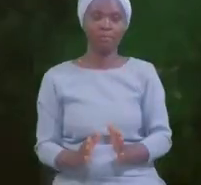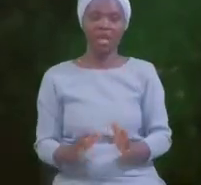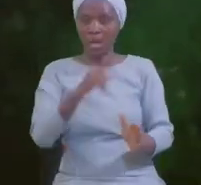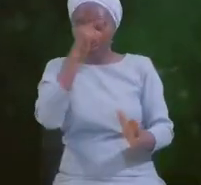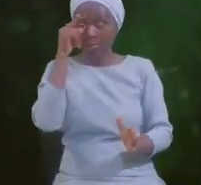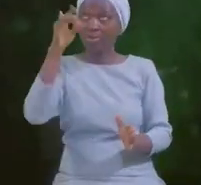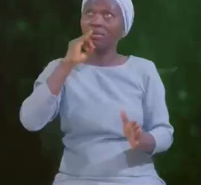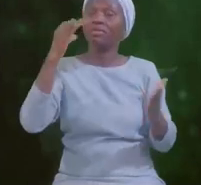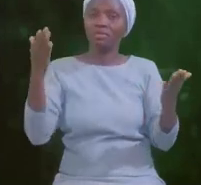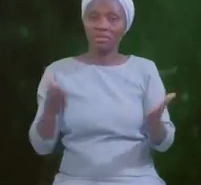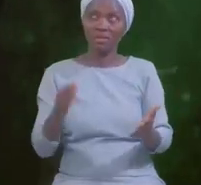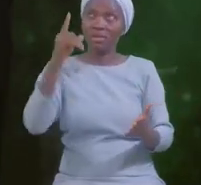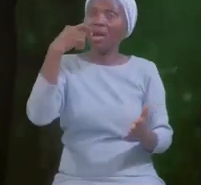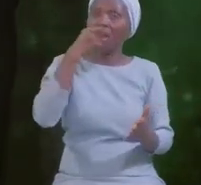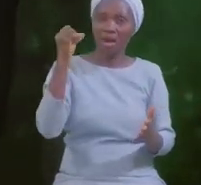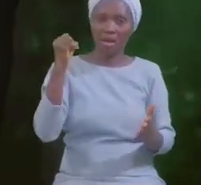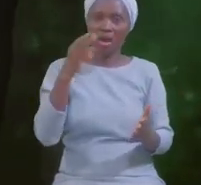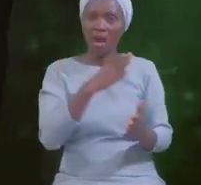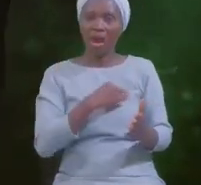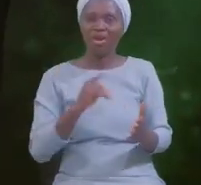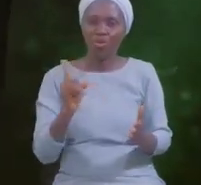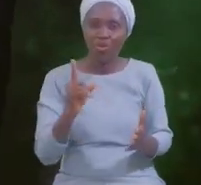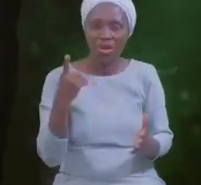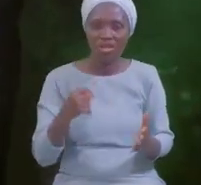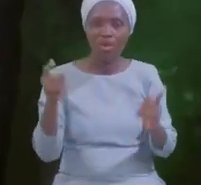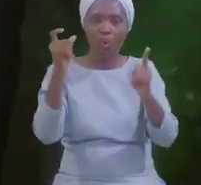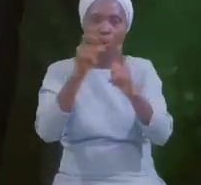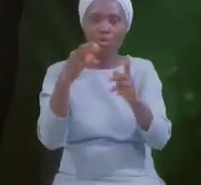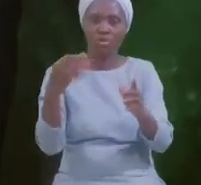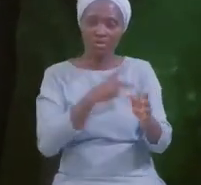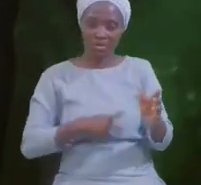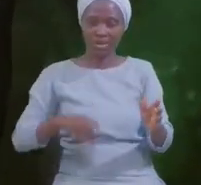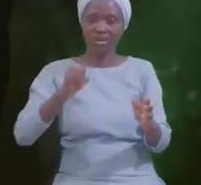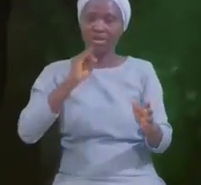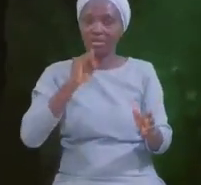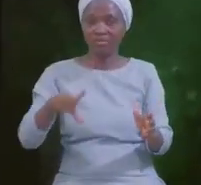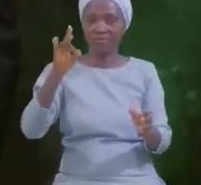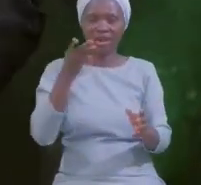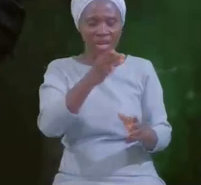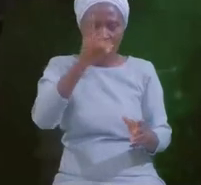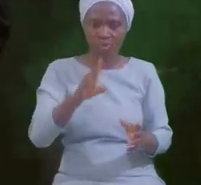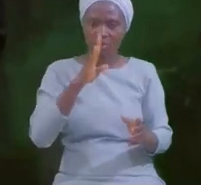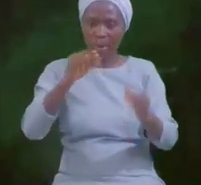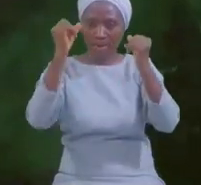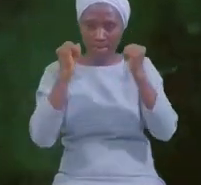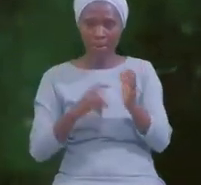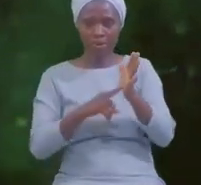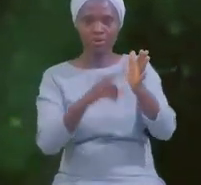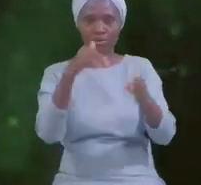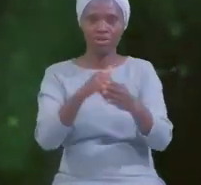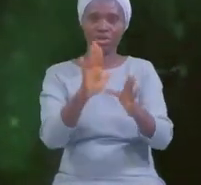alors il déclare une parole. Et quand il parle, il aura la manifestation de puissance dans votre